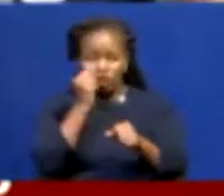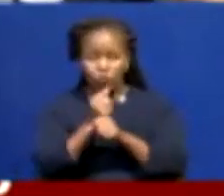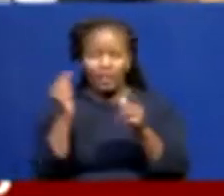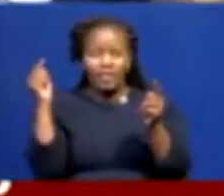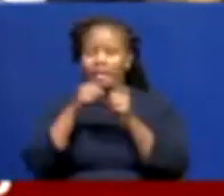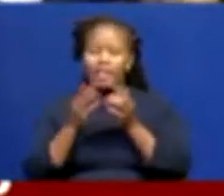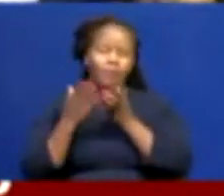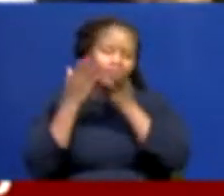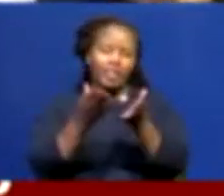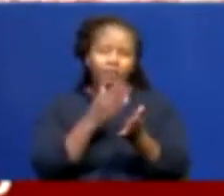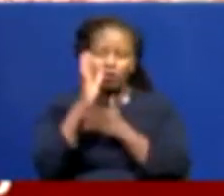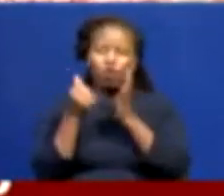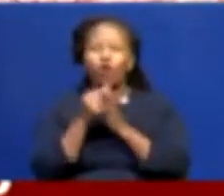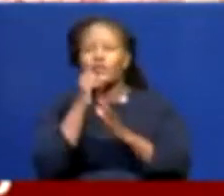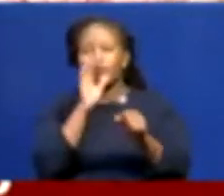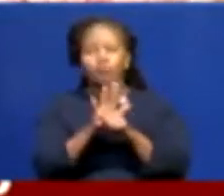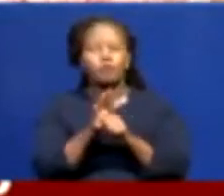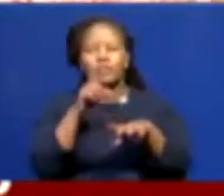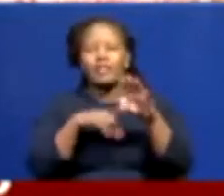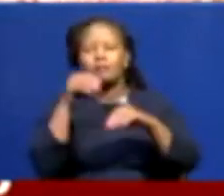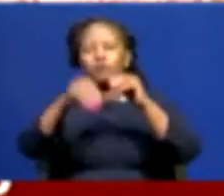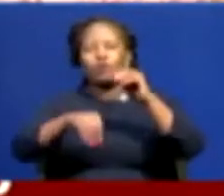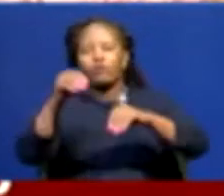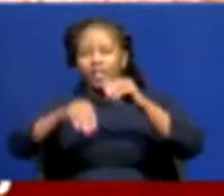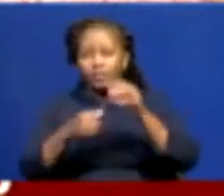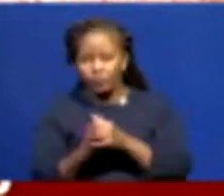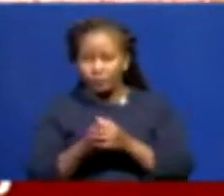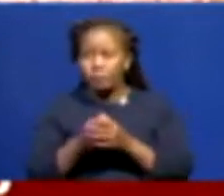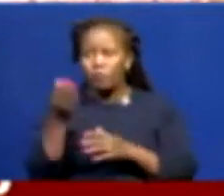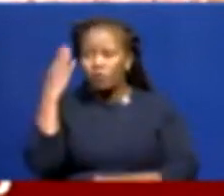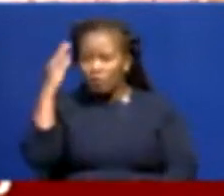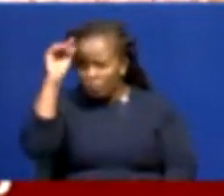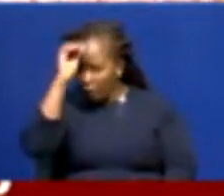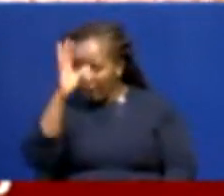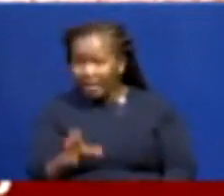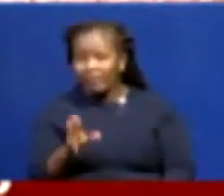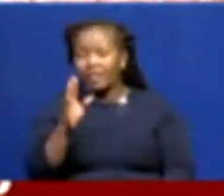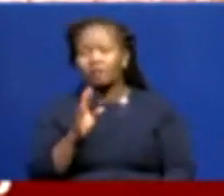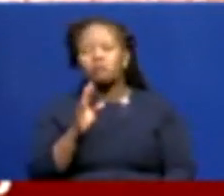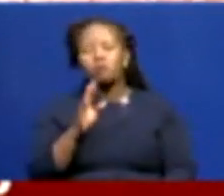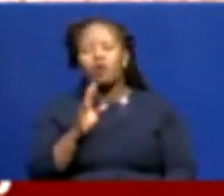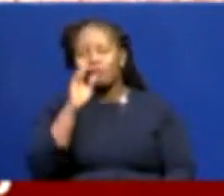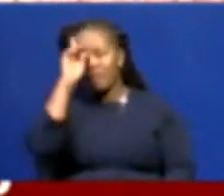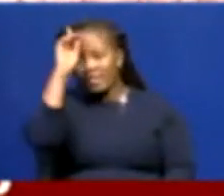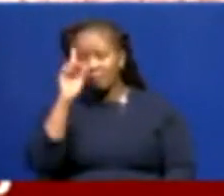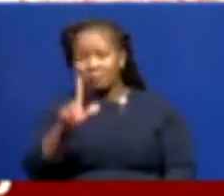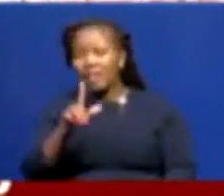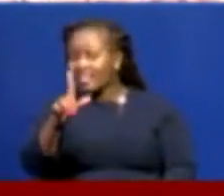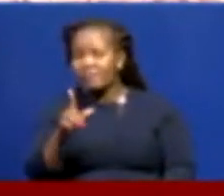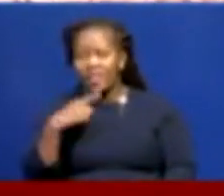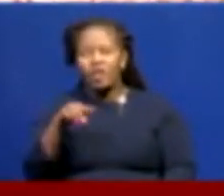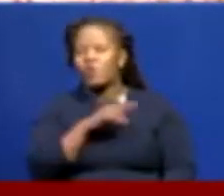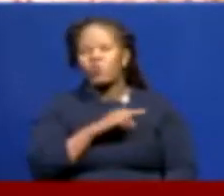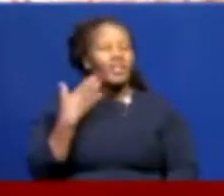its pre-election pledges. Mheshimiwa Deito Moreithi, wakiwa na Saroline, sisi wana Laikipia hatutaki maandamano